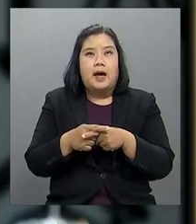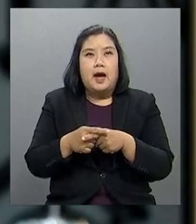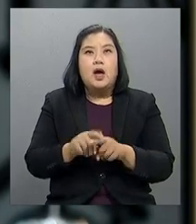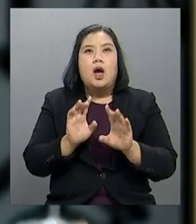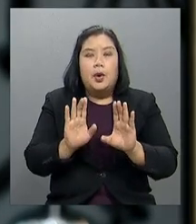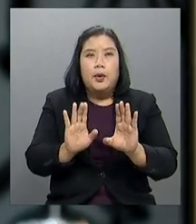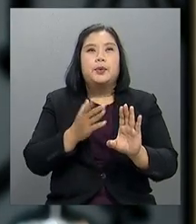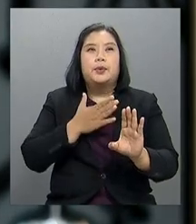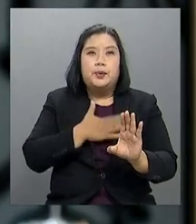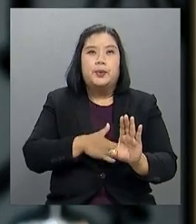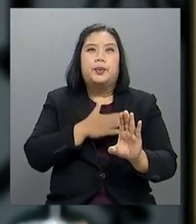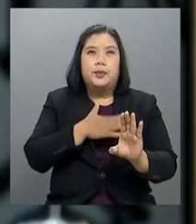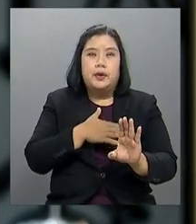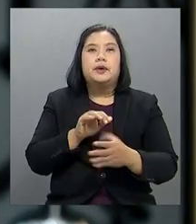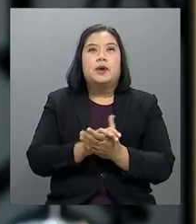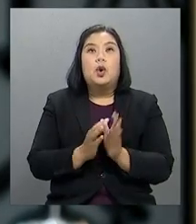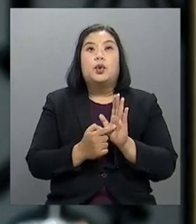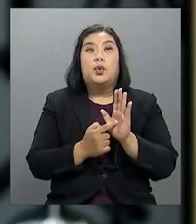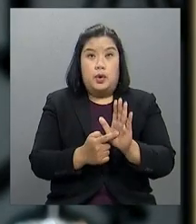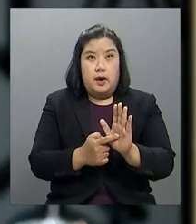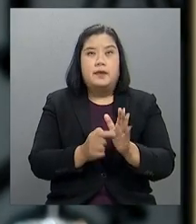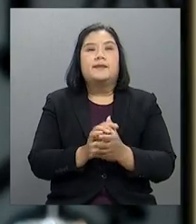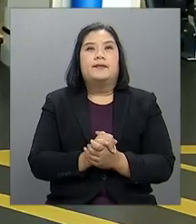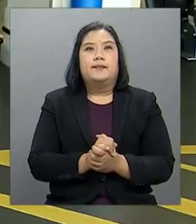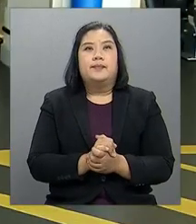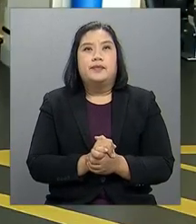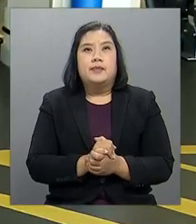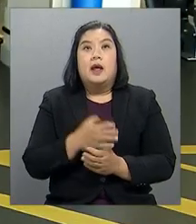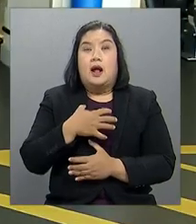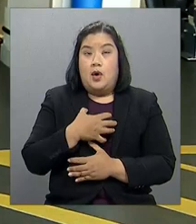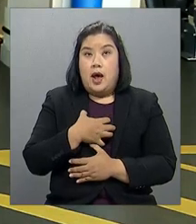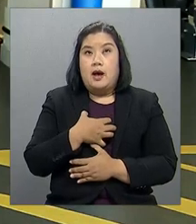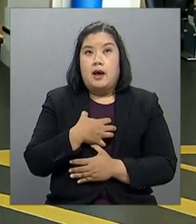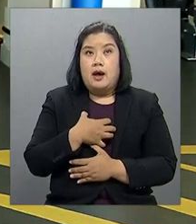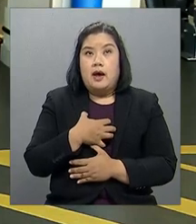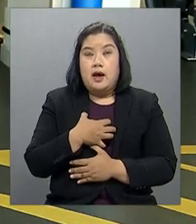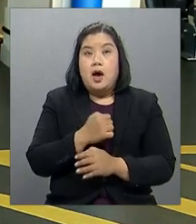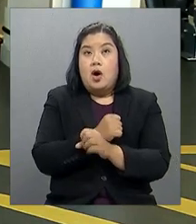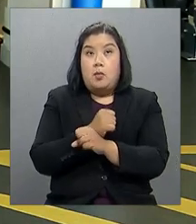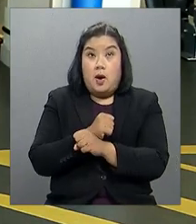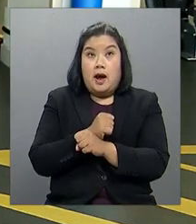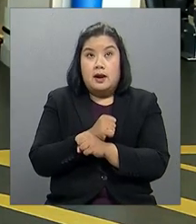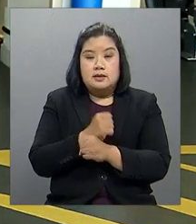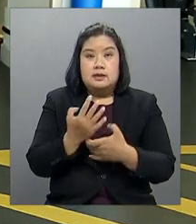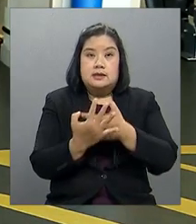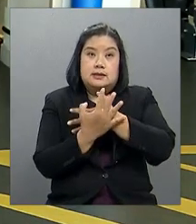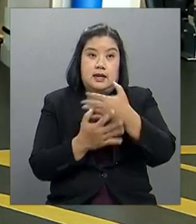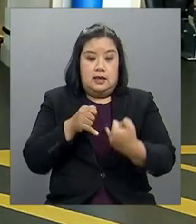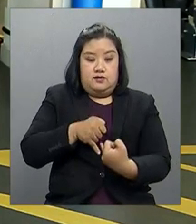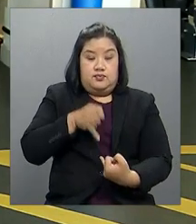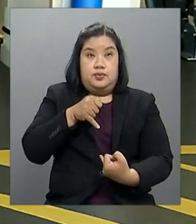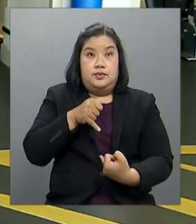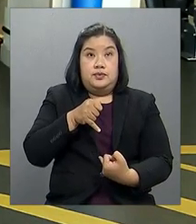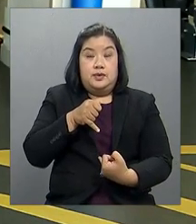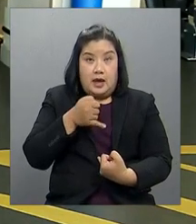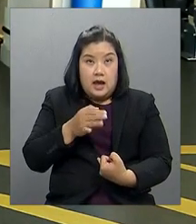ะคะอย่างเช่นเราหลักๆเราต้องการป้องกันในเรื่องของหลอดเลือดดำอุดตันนะคะหลักๆเลยง่ายๆเราจะ